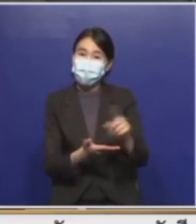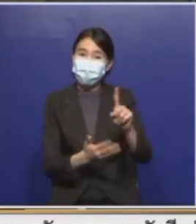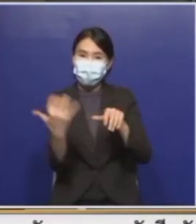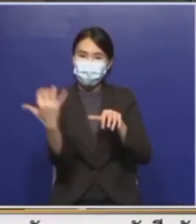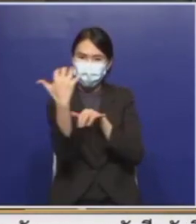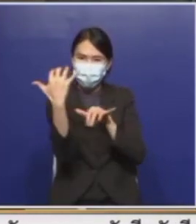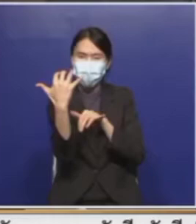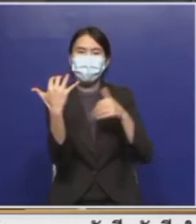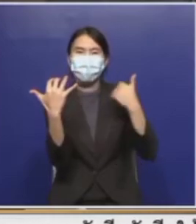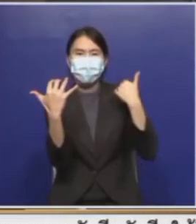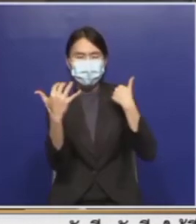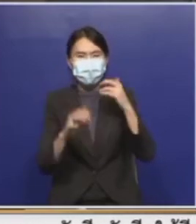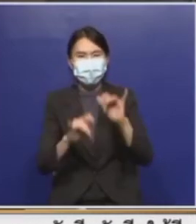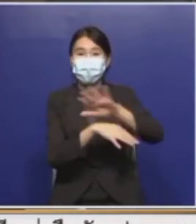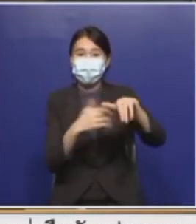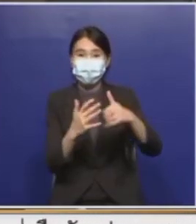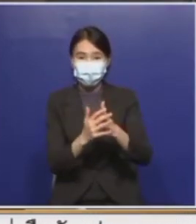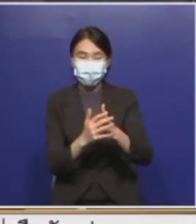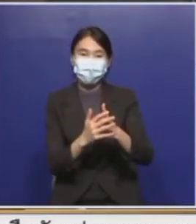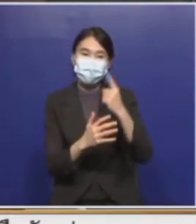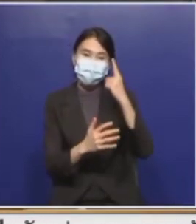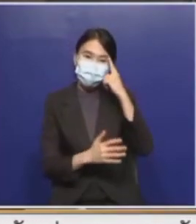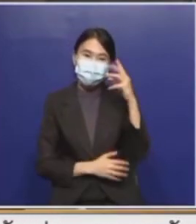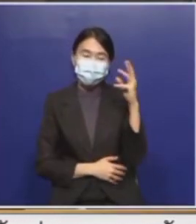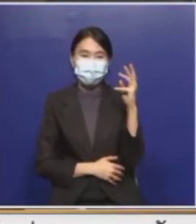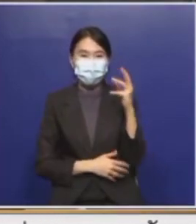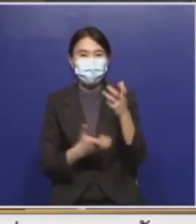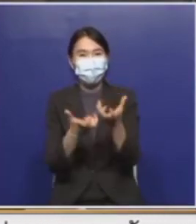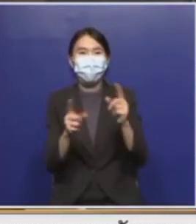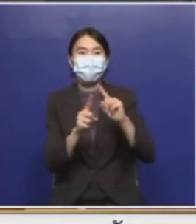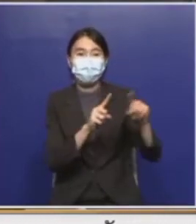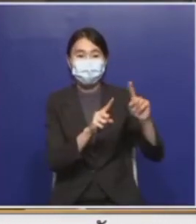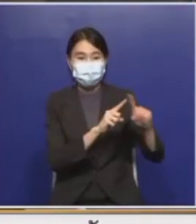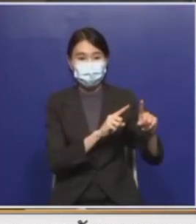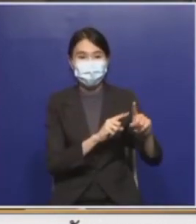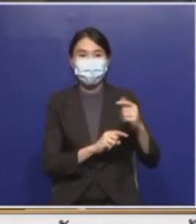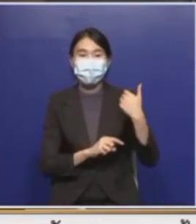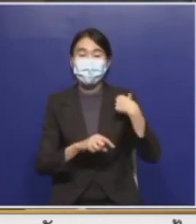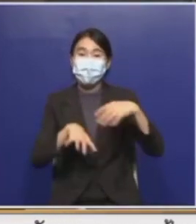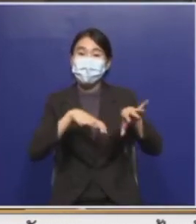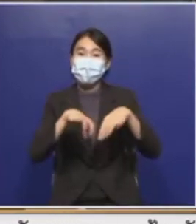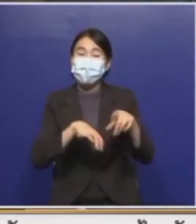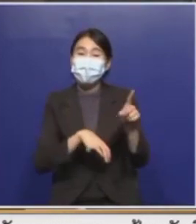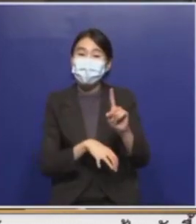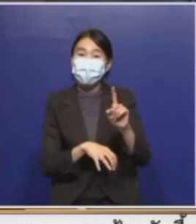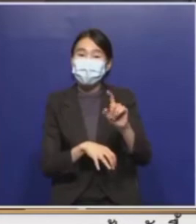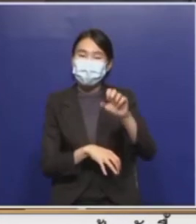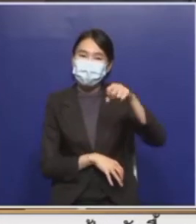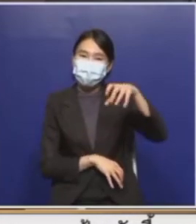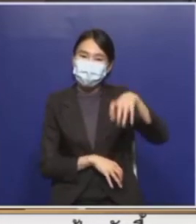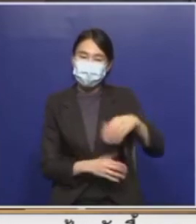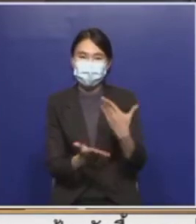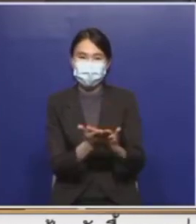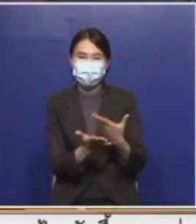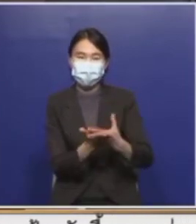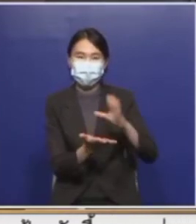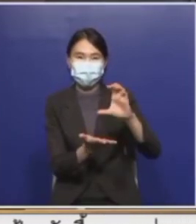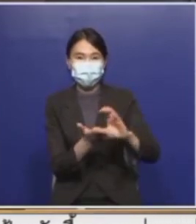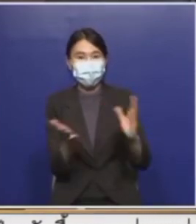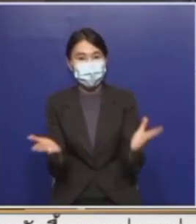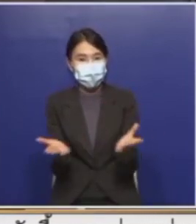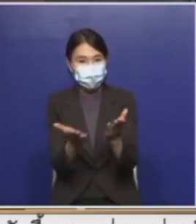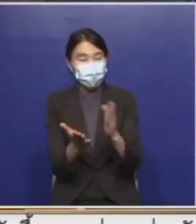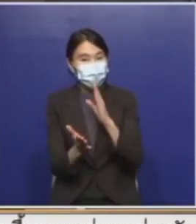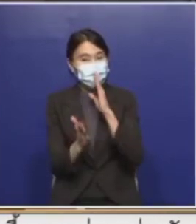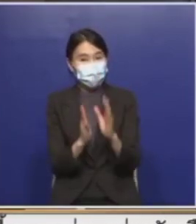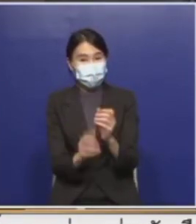ของสำหงานกลางเครื่มvenir่เปาจะต้องตั้งงบประมาณสนับสนูนบุขรากรคนทพ้นที่